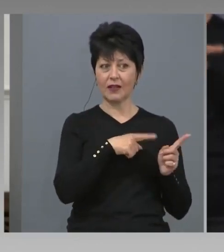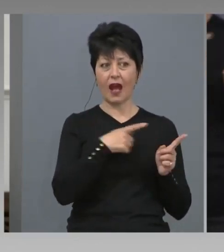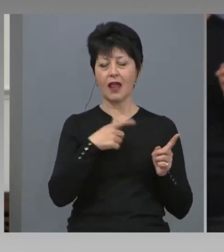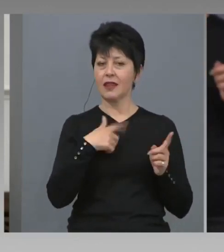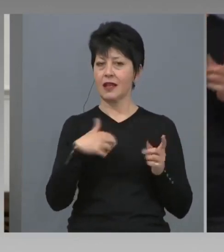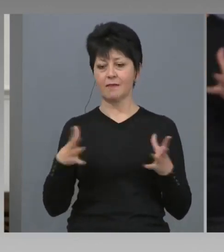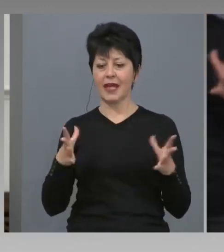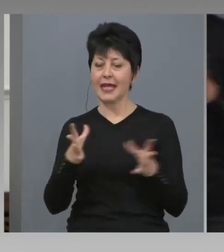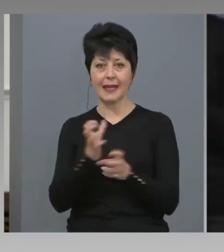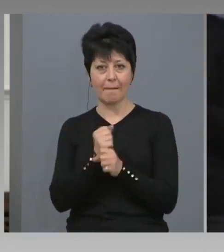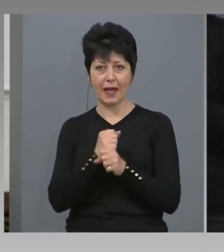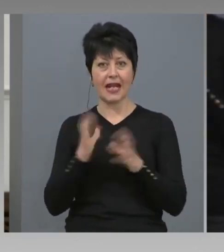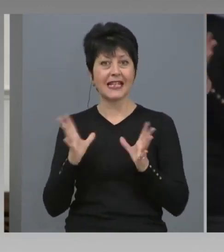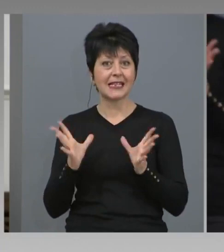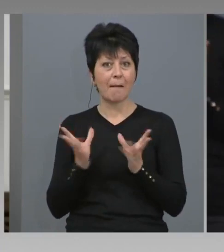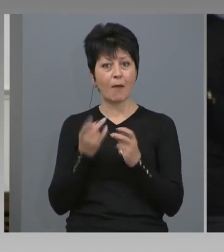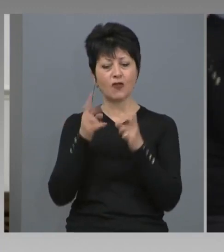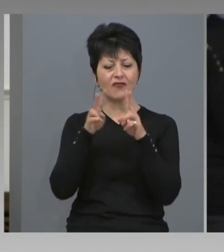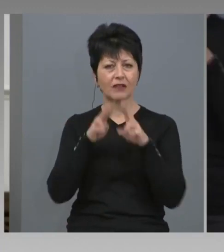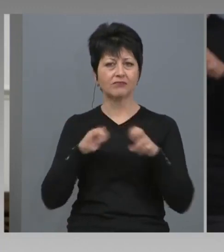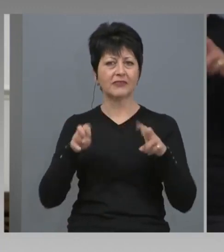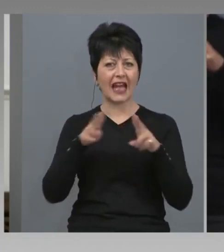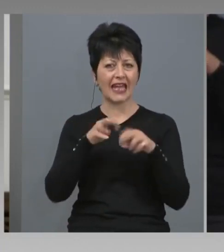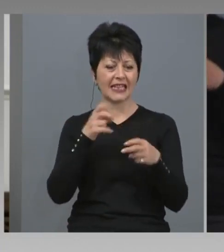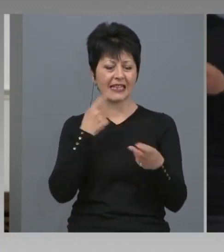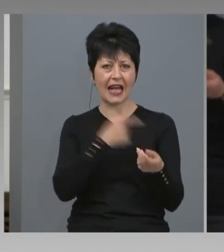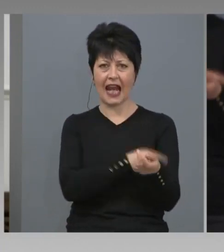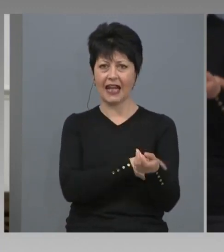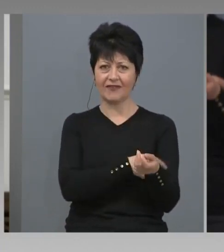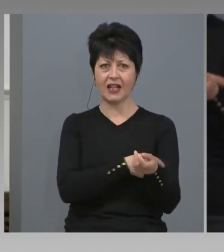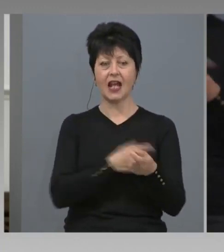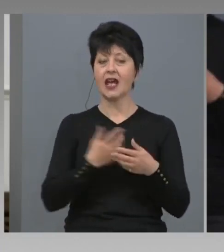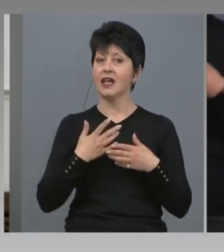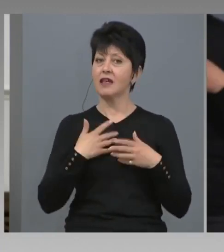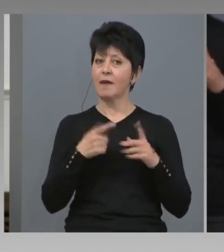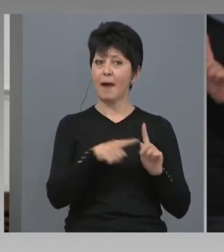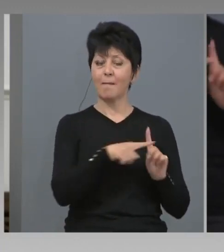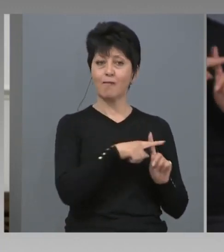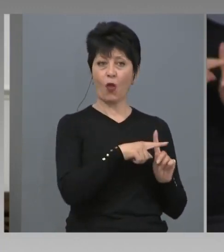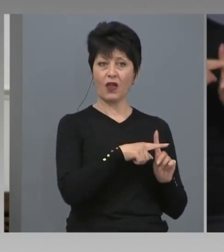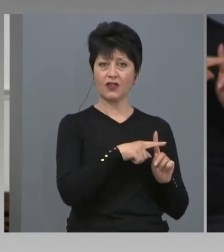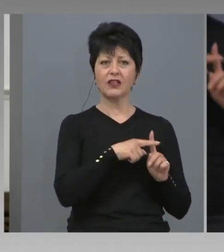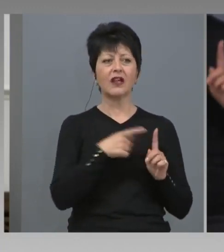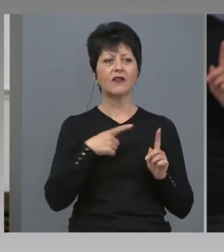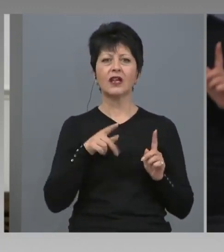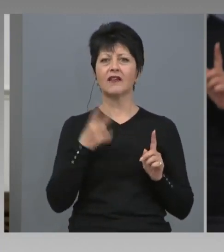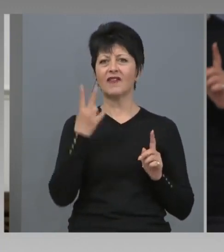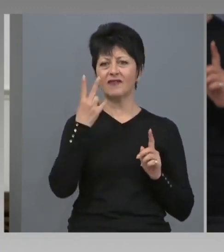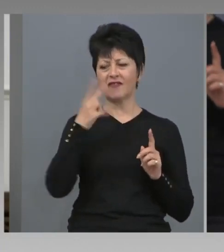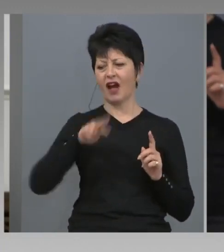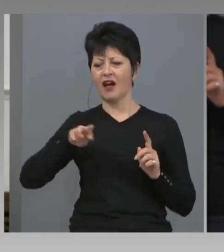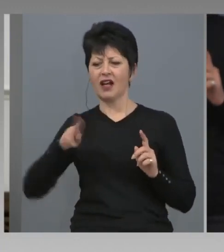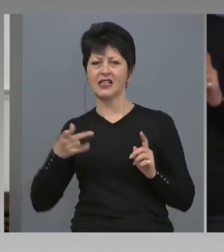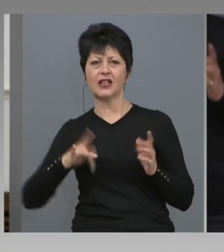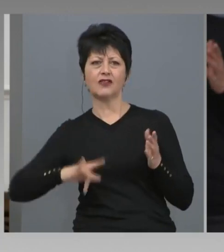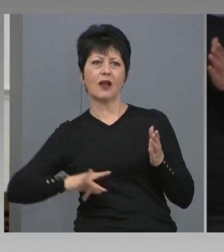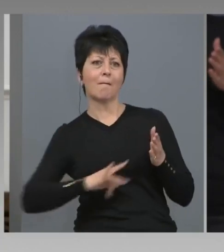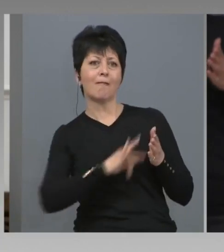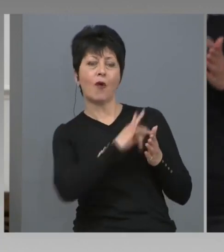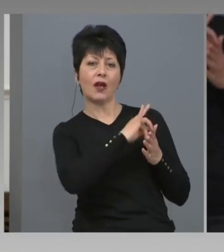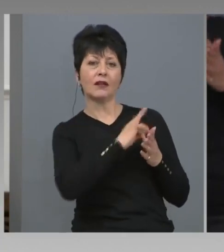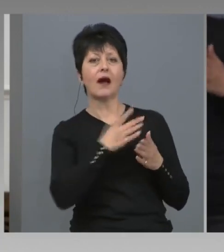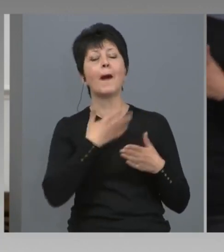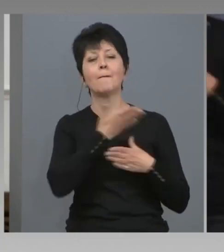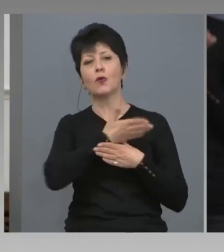започна изследване, за 2 души вече имаме положителен резултат, които са били в различни полети и продължаваме да извършваме